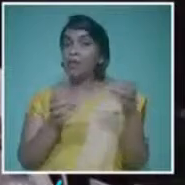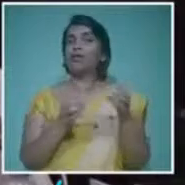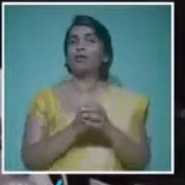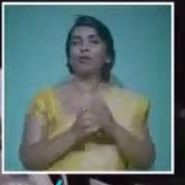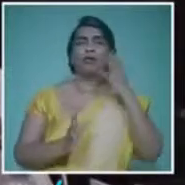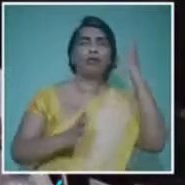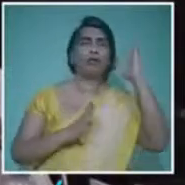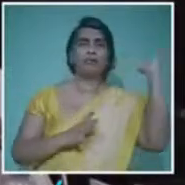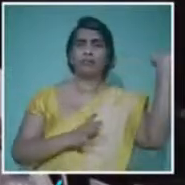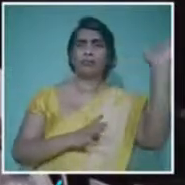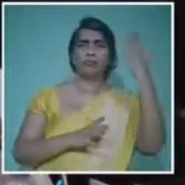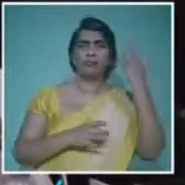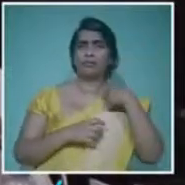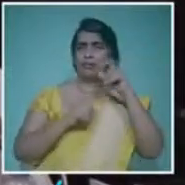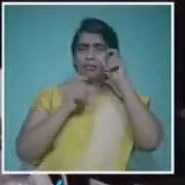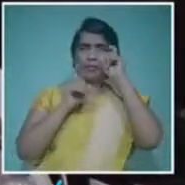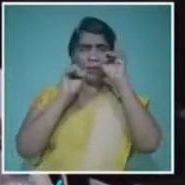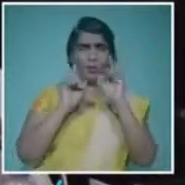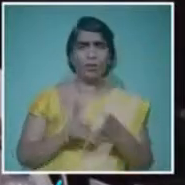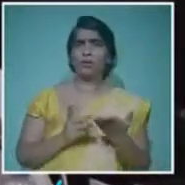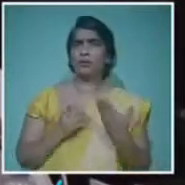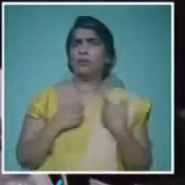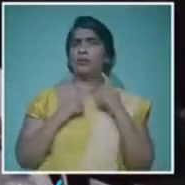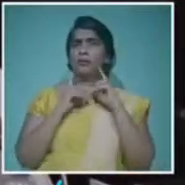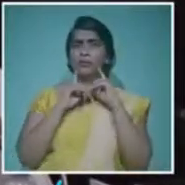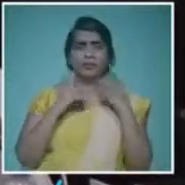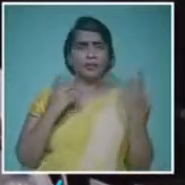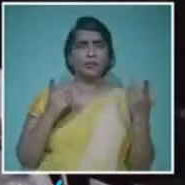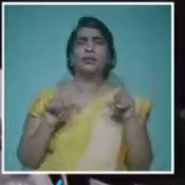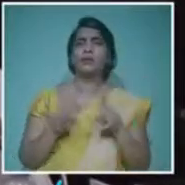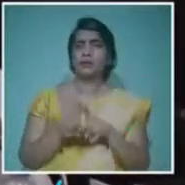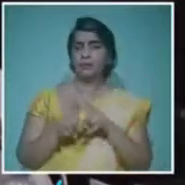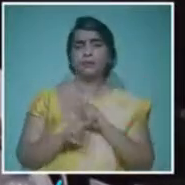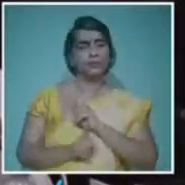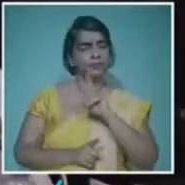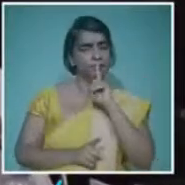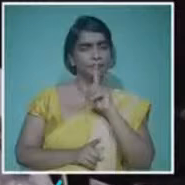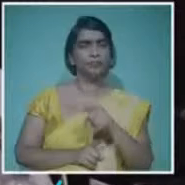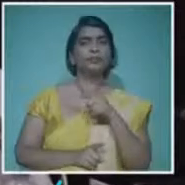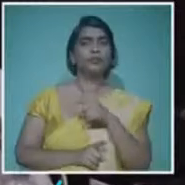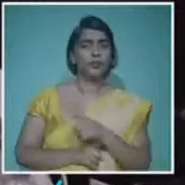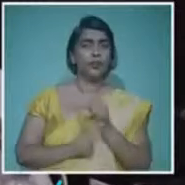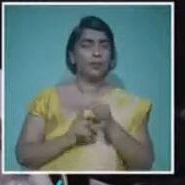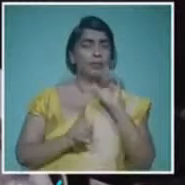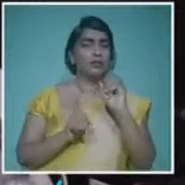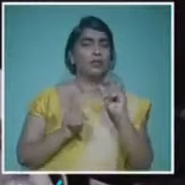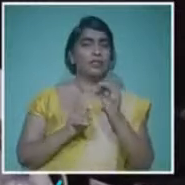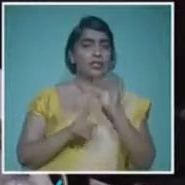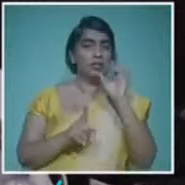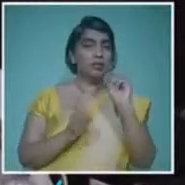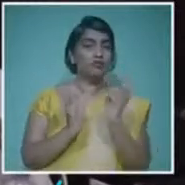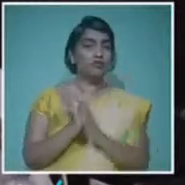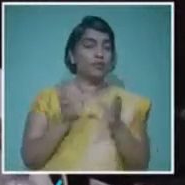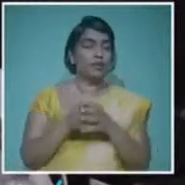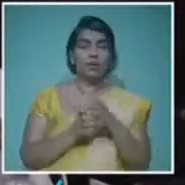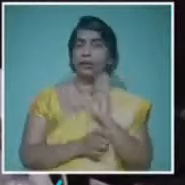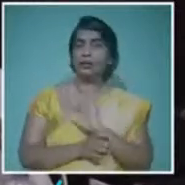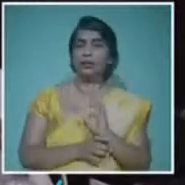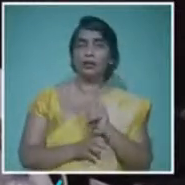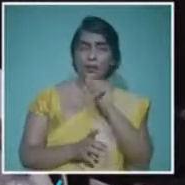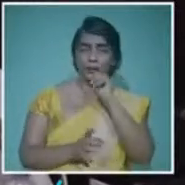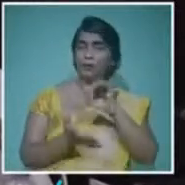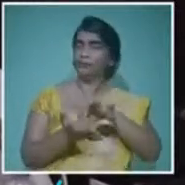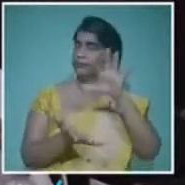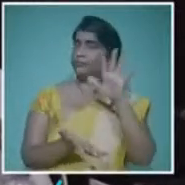එකම රටකවත් මම දන්නේ නැහැ ලෝකේ මේ වගේ දේවල් සිදු වෙනවද කියලා. ඉතින් මම කියන්නේ මේක ප්‍රෙසිඩෙන්ෂල් කොමිෂන් නෙමෙයි, ජනාධිපති කොමිෂමක් නෙමෙයි, පර්මනන්ට්